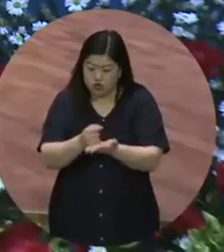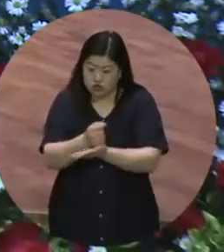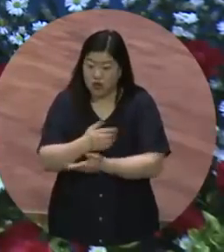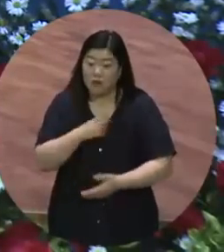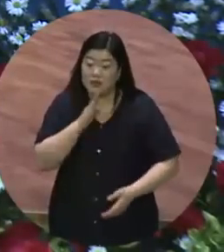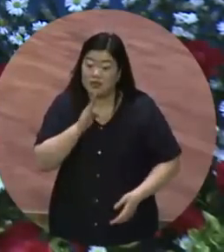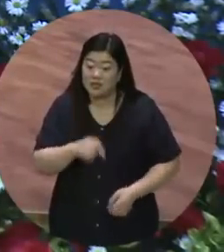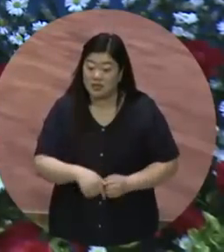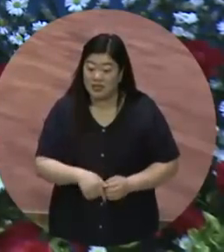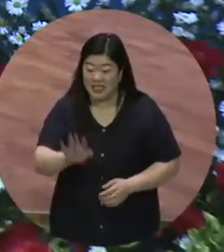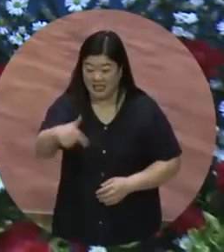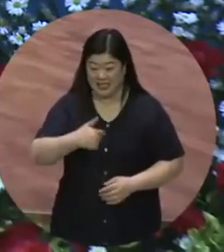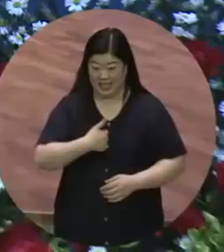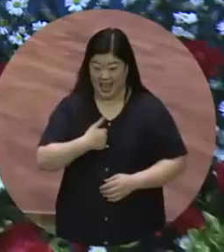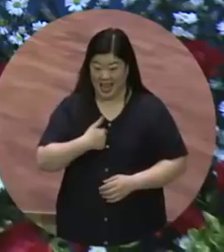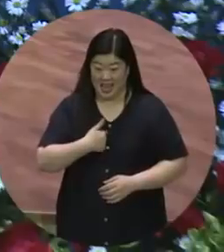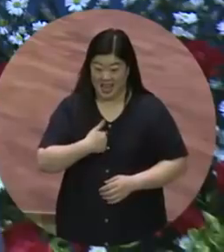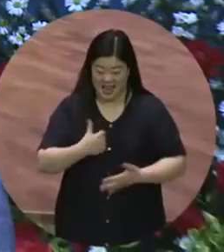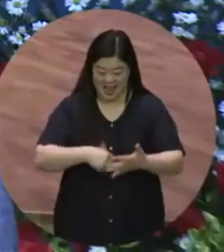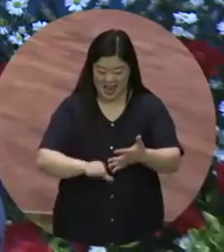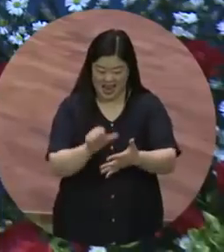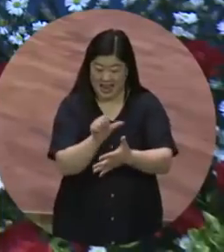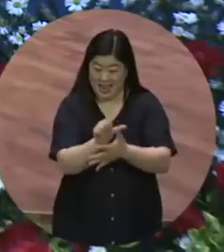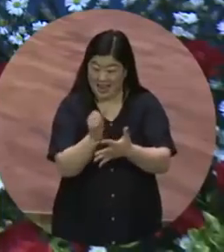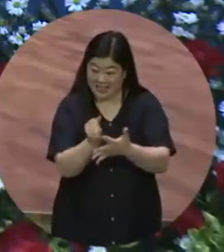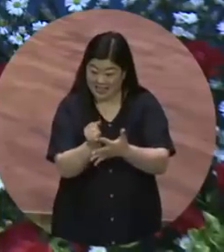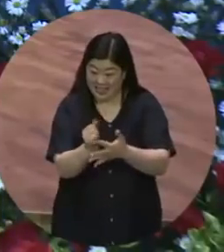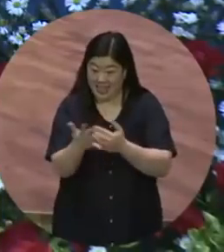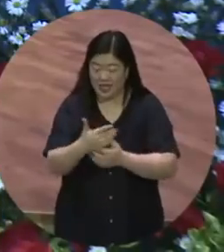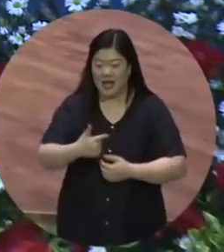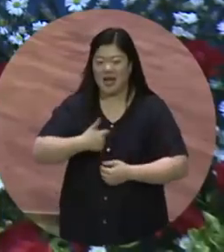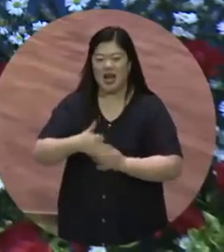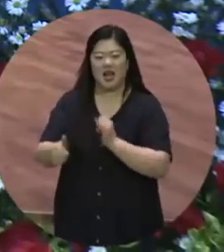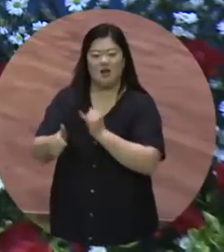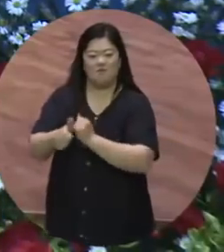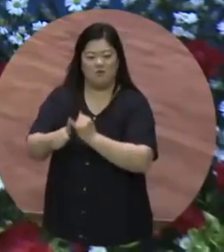일주일 기도 준비하고 우리 부부 무릎 꿇고